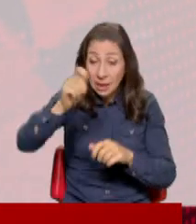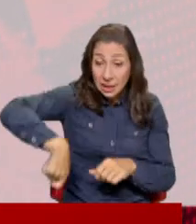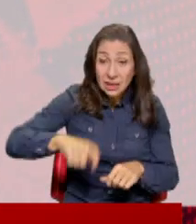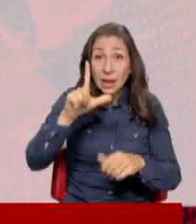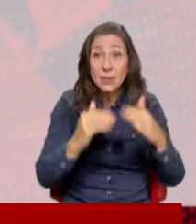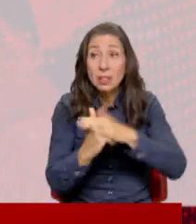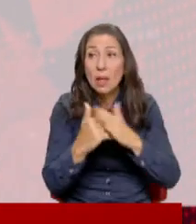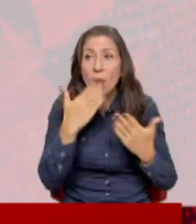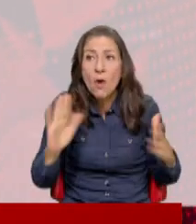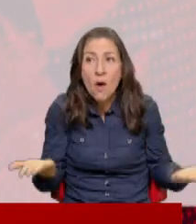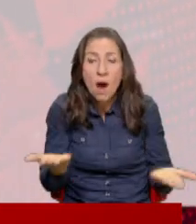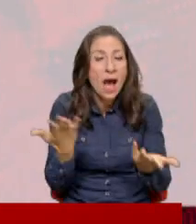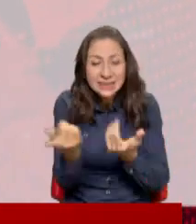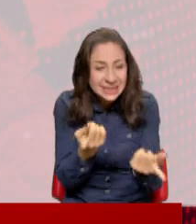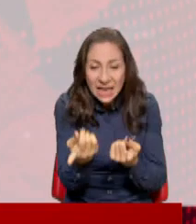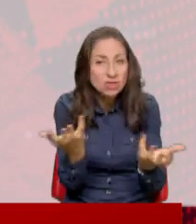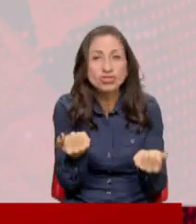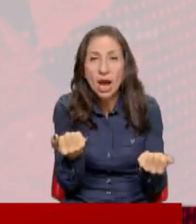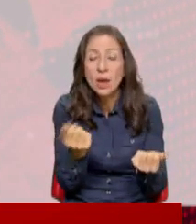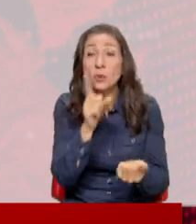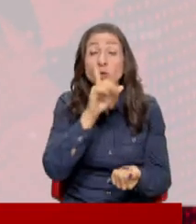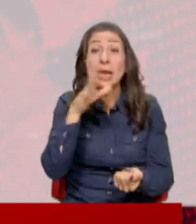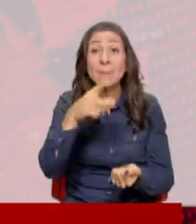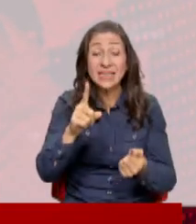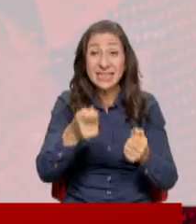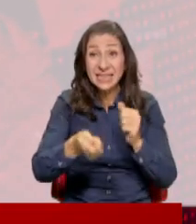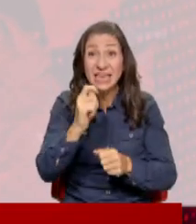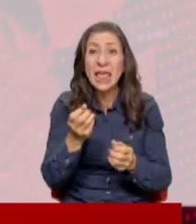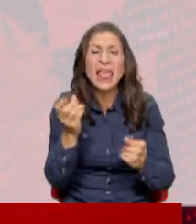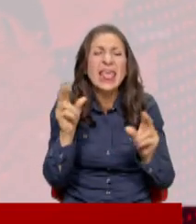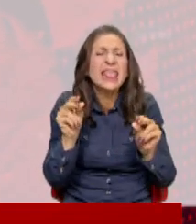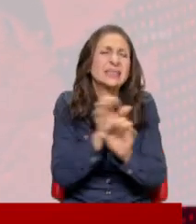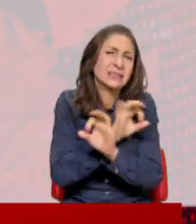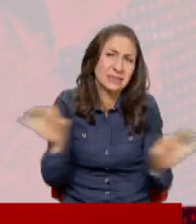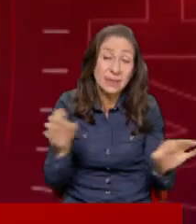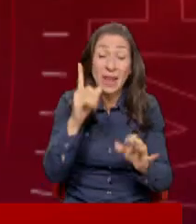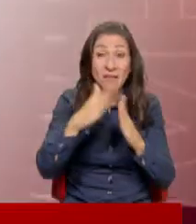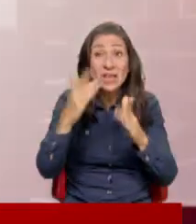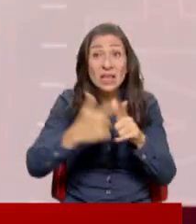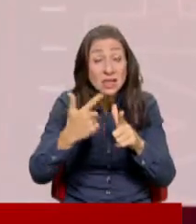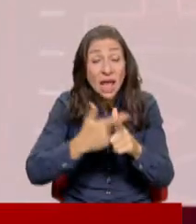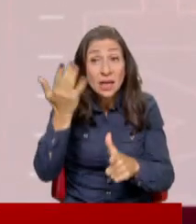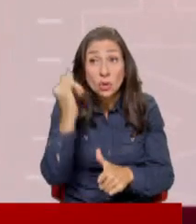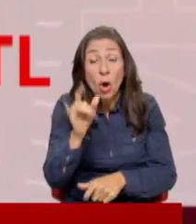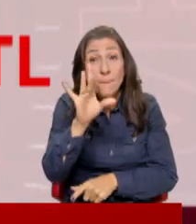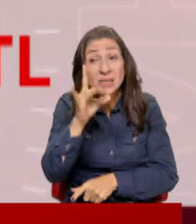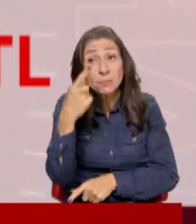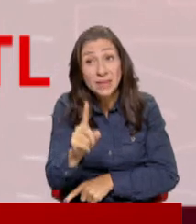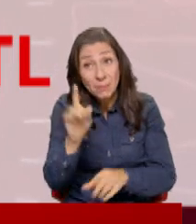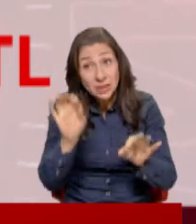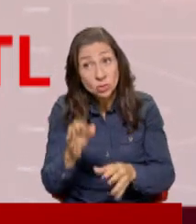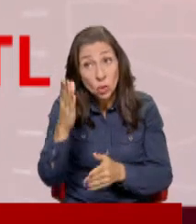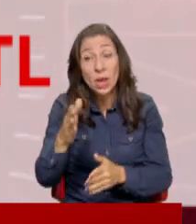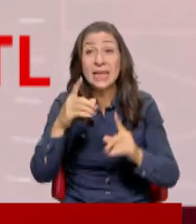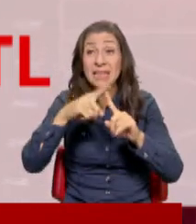kartının limiti yok hangi birini alacak 150.000 liralık kredinin yetmesi zor İstanbul'da bir evin kirası artık en az 15 bin liradan